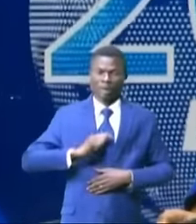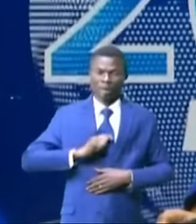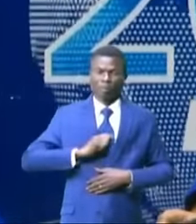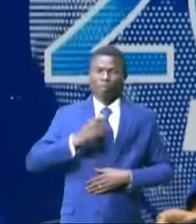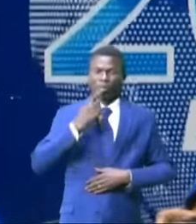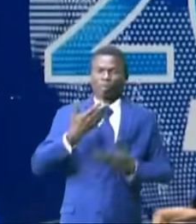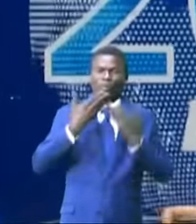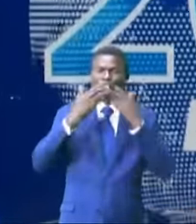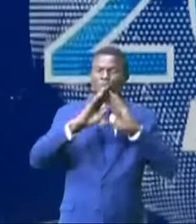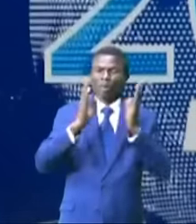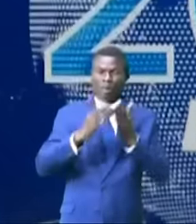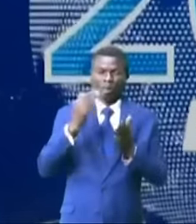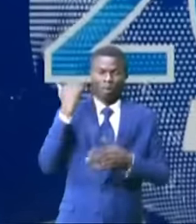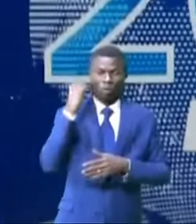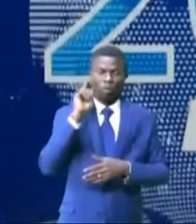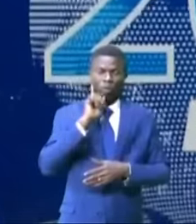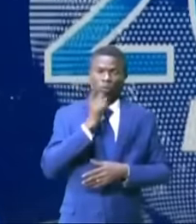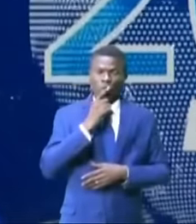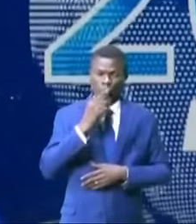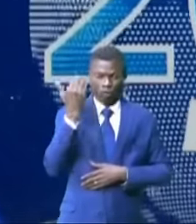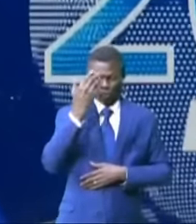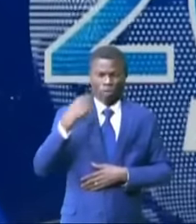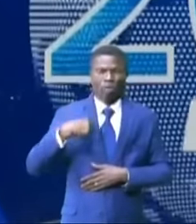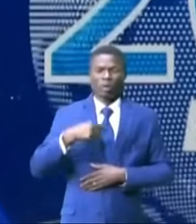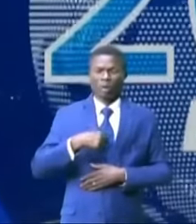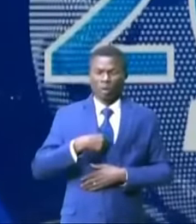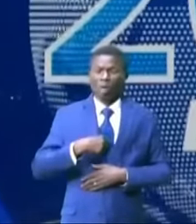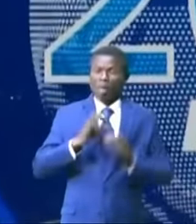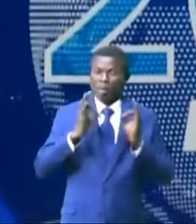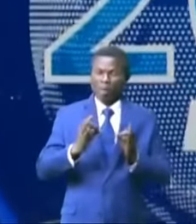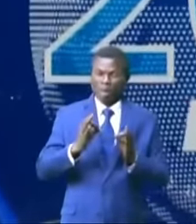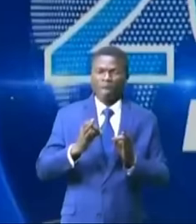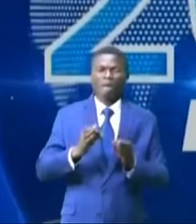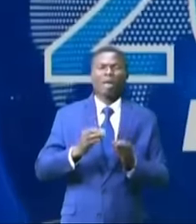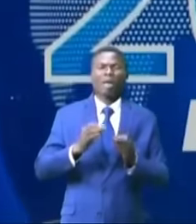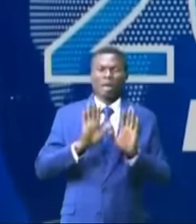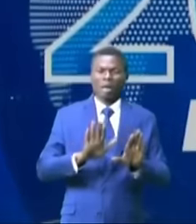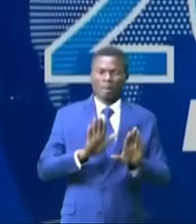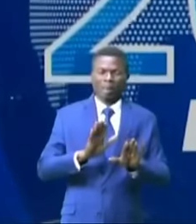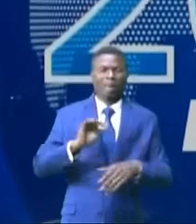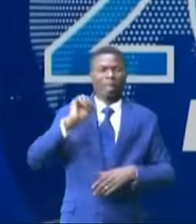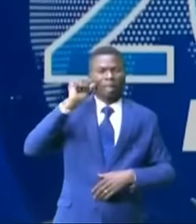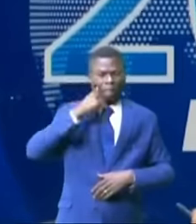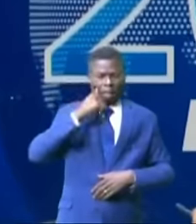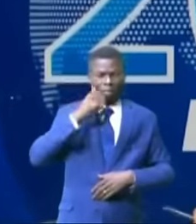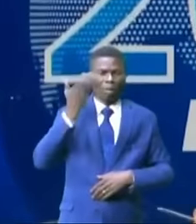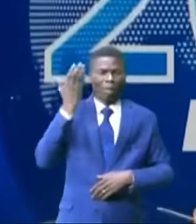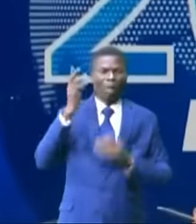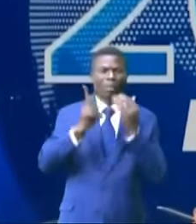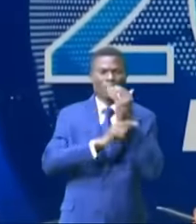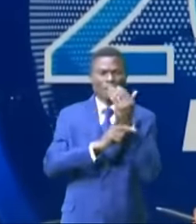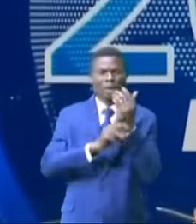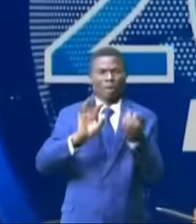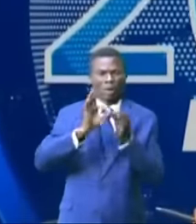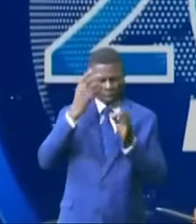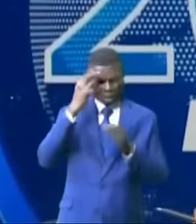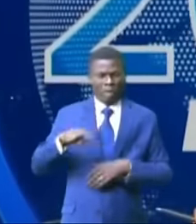journal a connu le concours rédactionnel de Yvette Makuntima, Yolande Voka, Ramadan Poki l'ont réalisé et Bobette